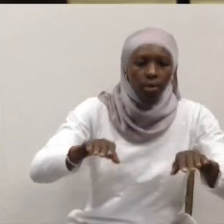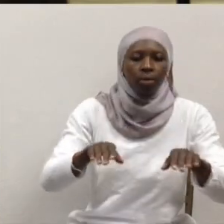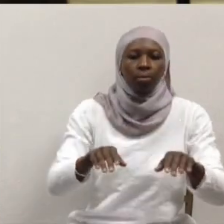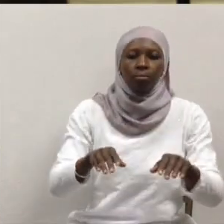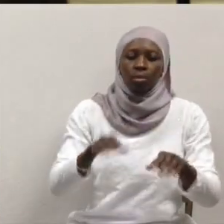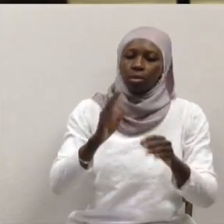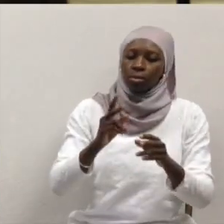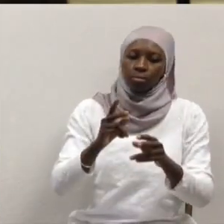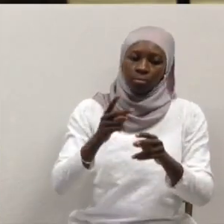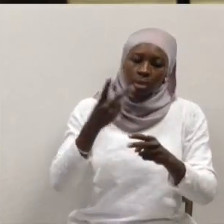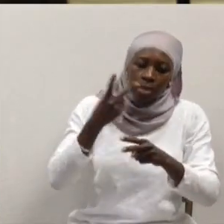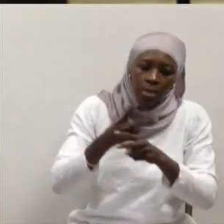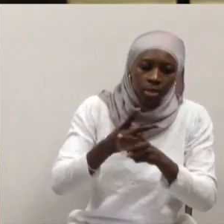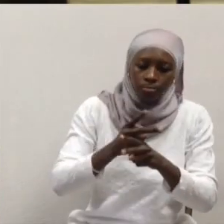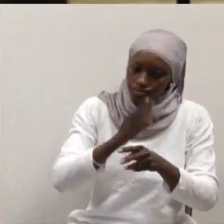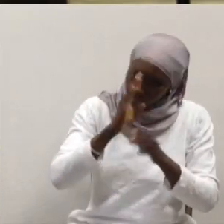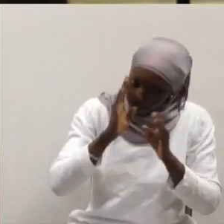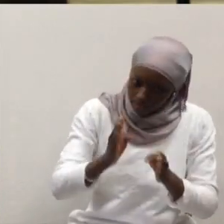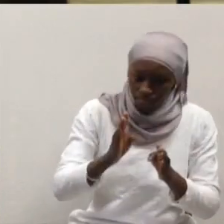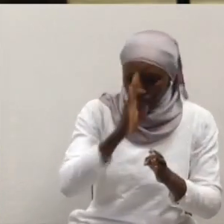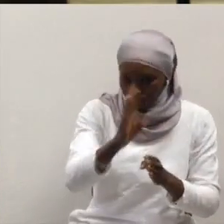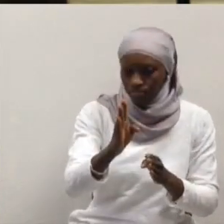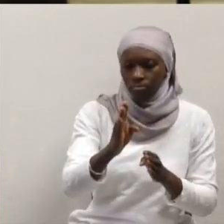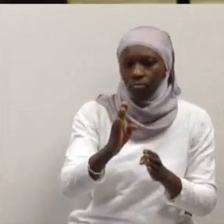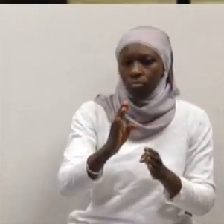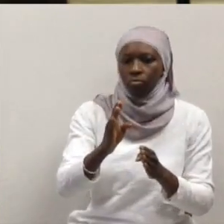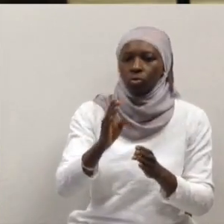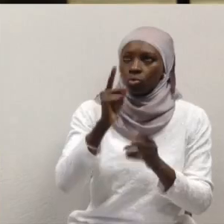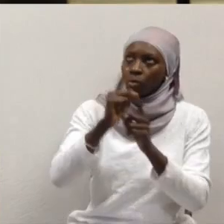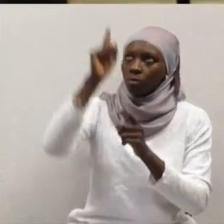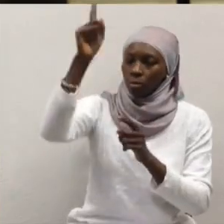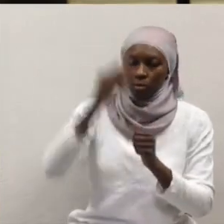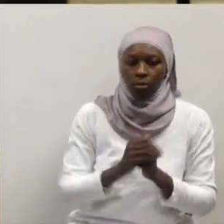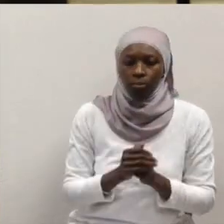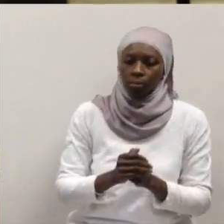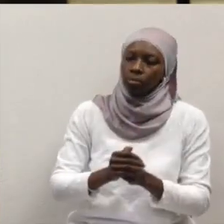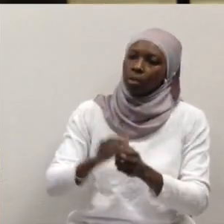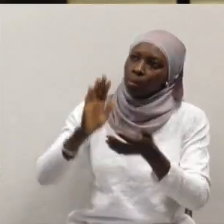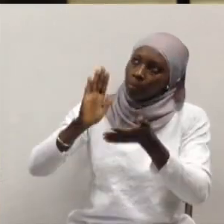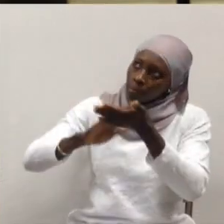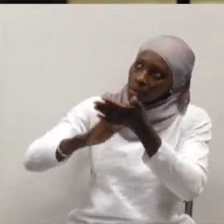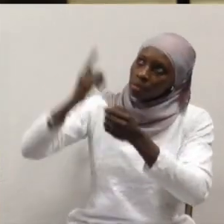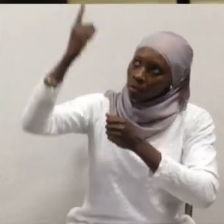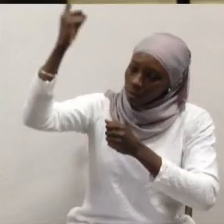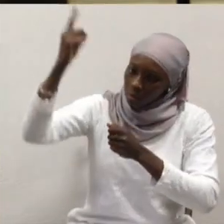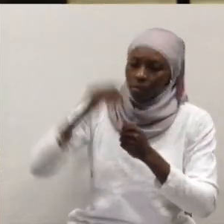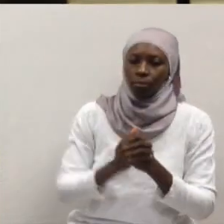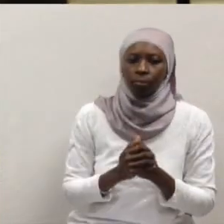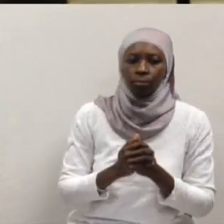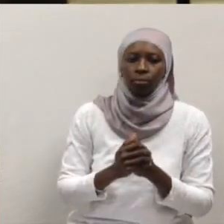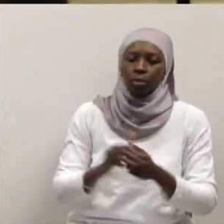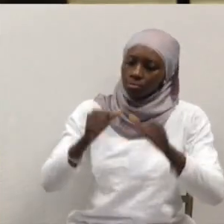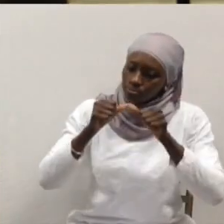keep fast forward towards Allah. تُسَبِّحُ اللَّهُ, to praise Allah, and to be